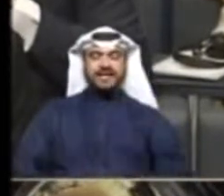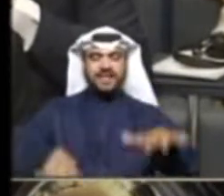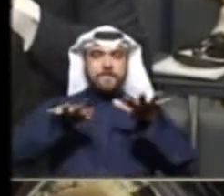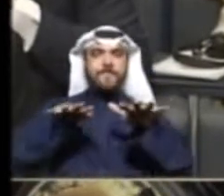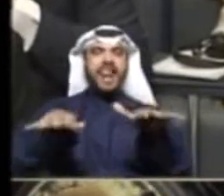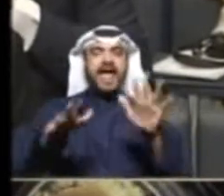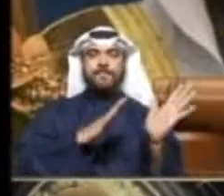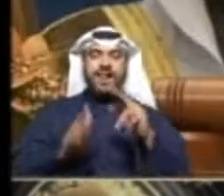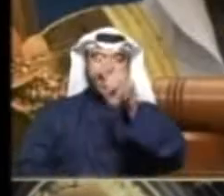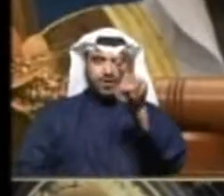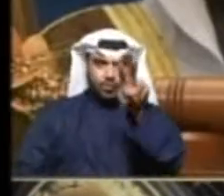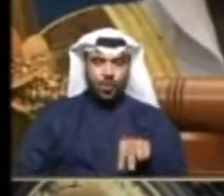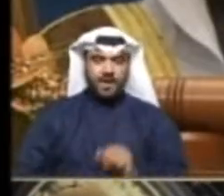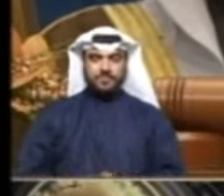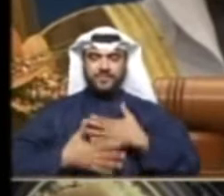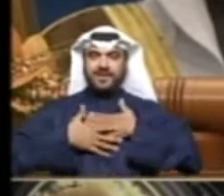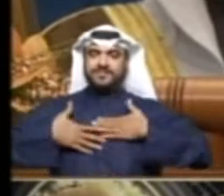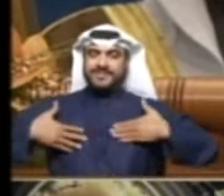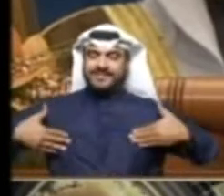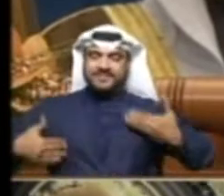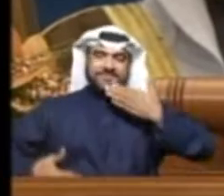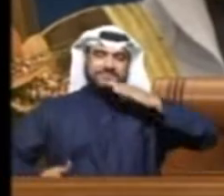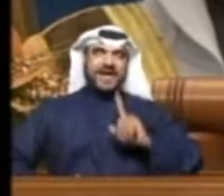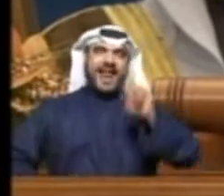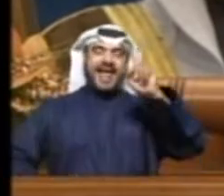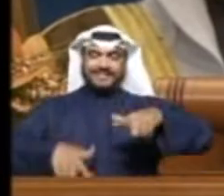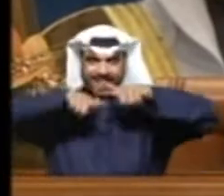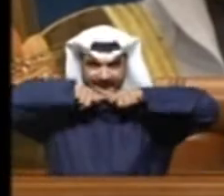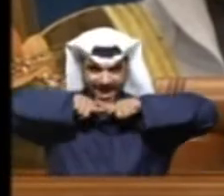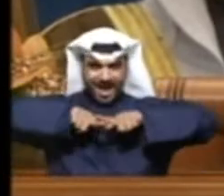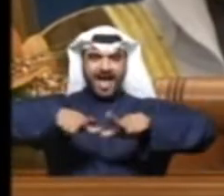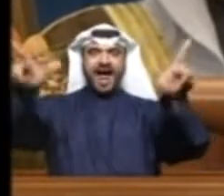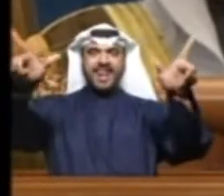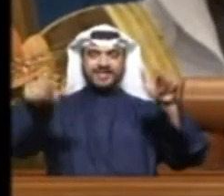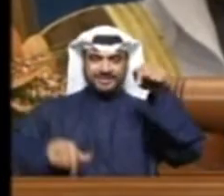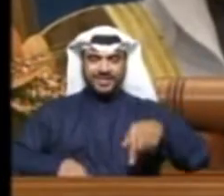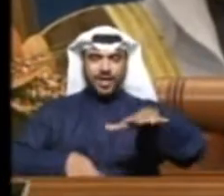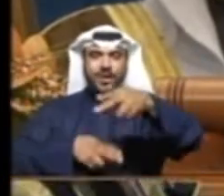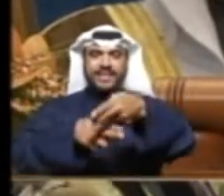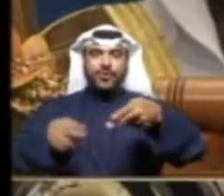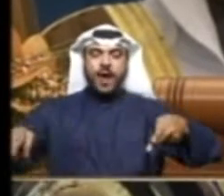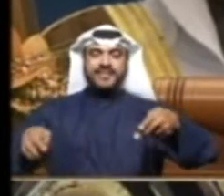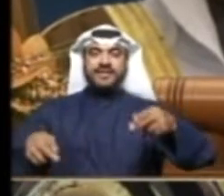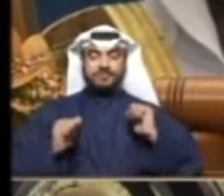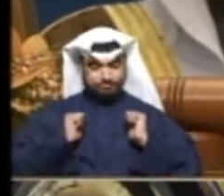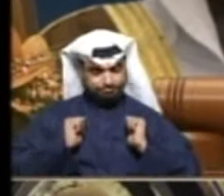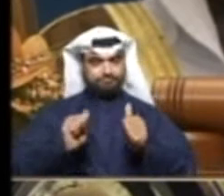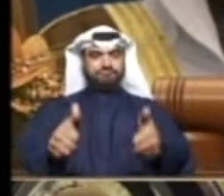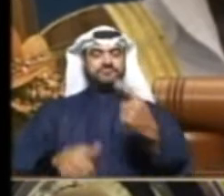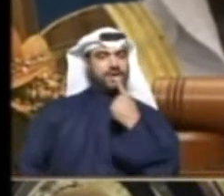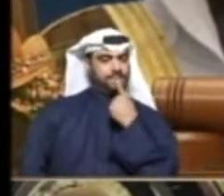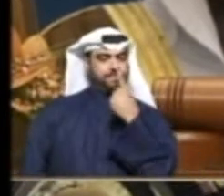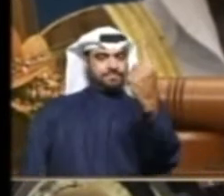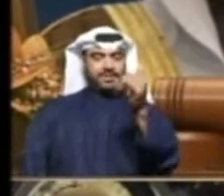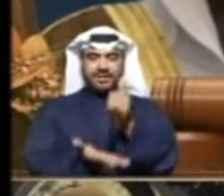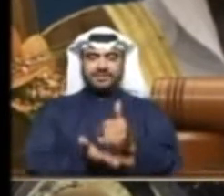إعمار العراق. إنه يسرني أن أعلن بأن دولة الكويت وانطلاقا من